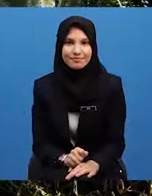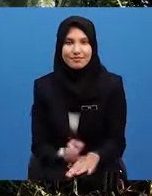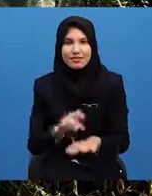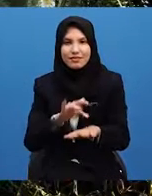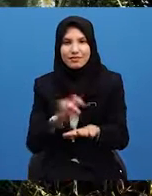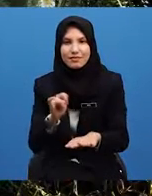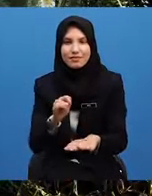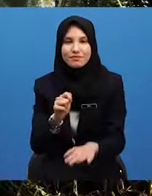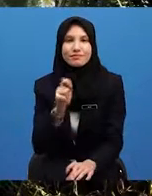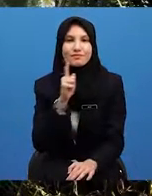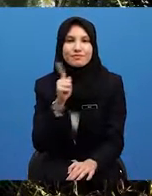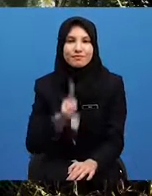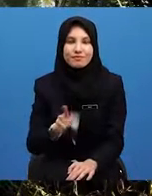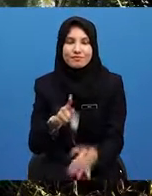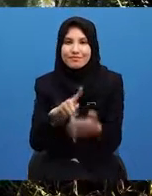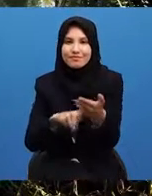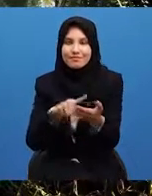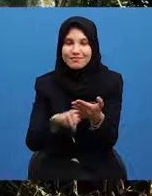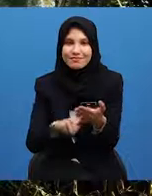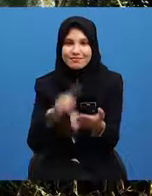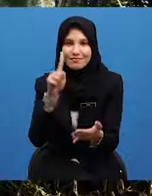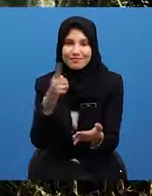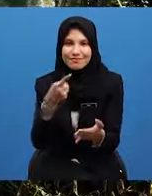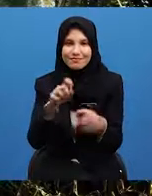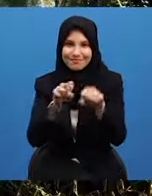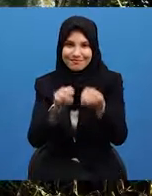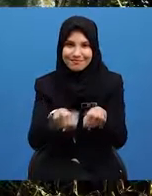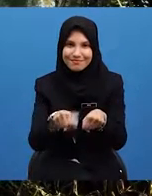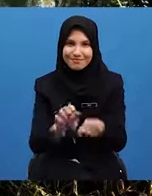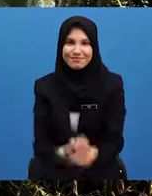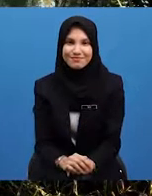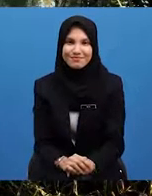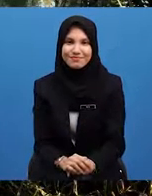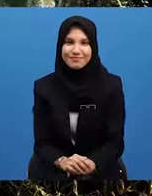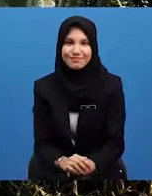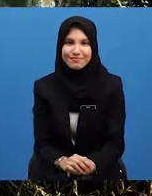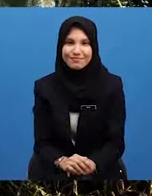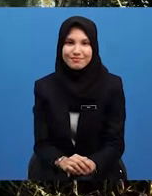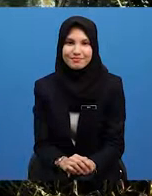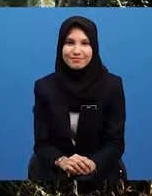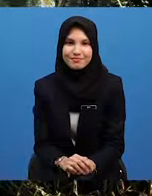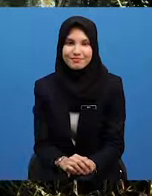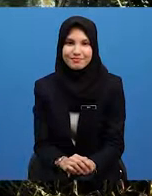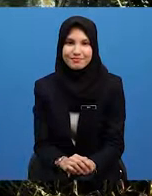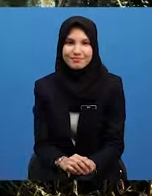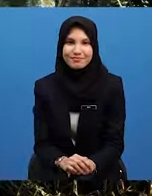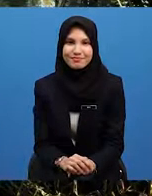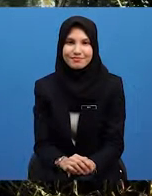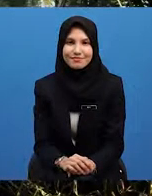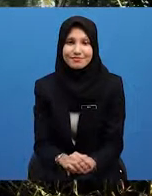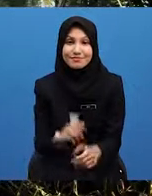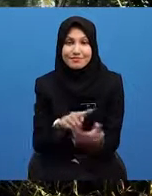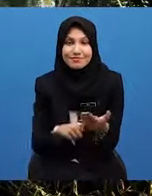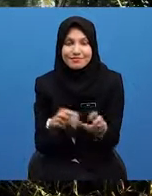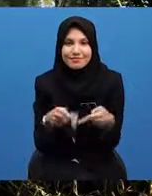Panggil Cikgu Zu pun boleh, Cikgu Eda pun boleh, Cikgu Zuhai pun boleh. Oh ya, apa